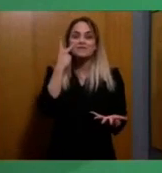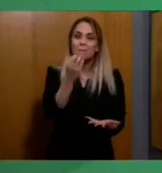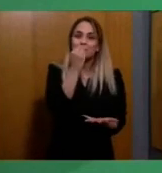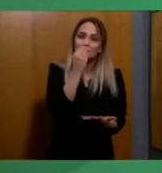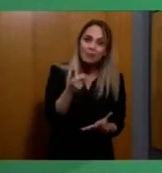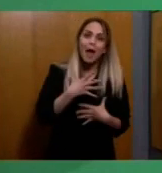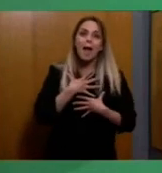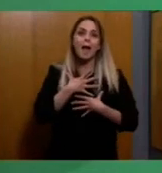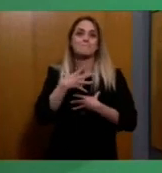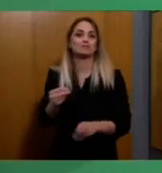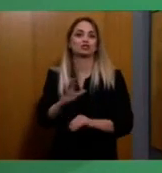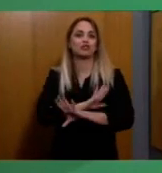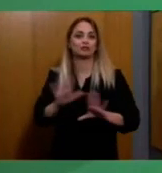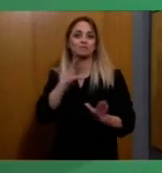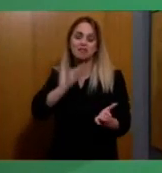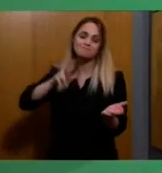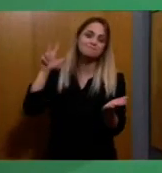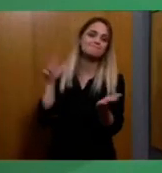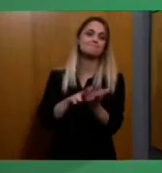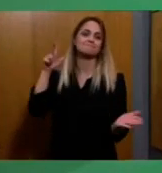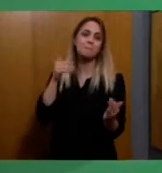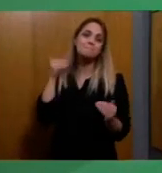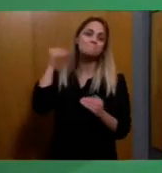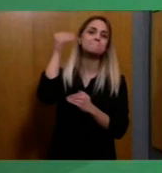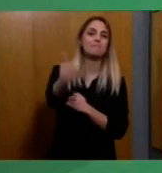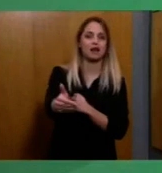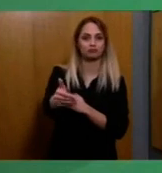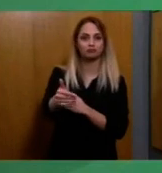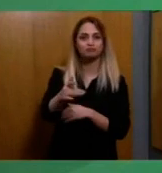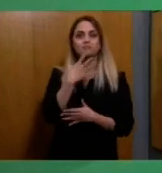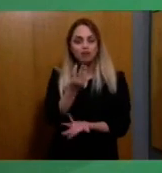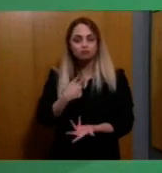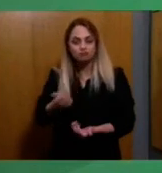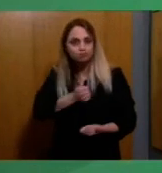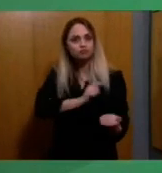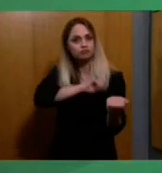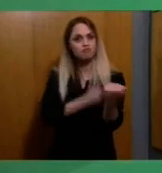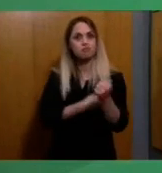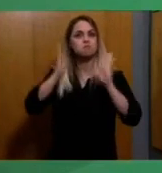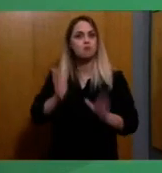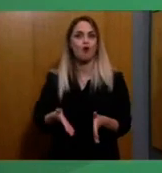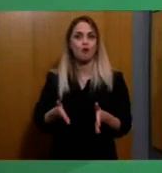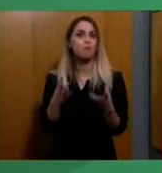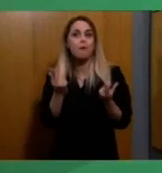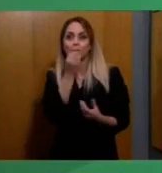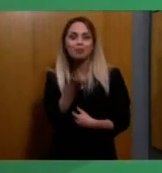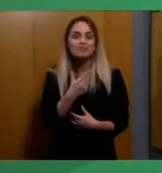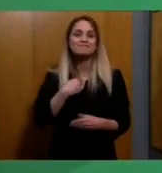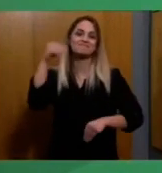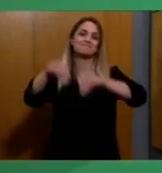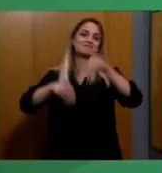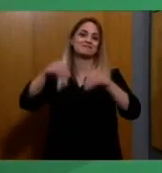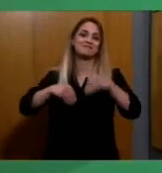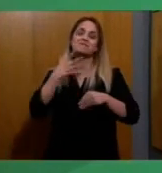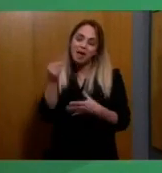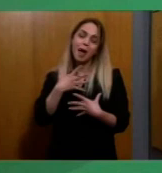πορεία, την πολιτική μας αυτονομία με την ψήφο τους και μας έδωσαν τη